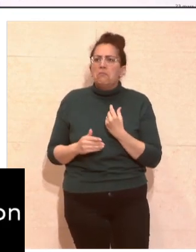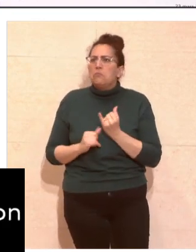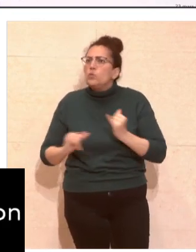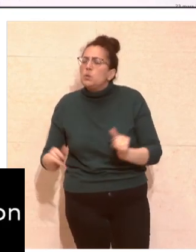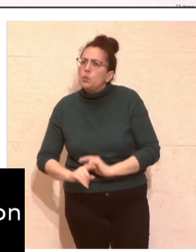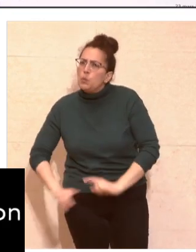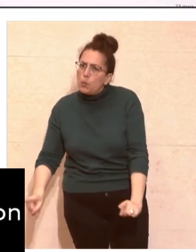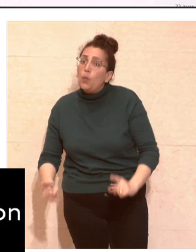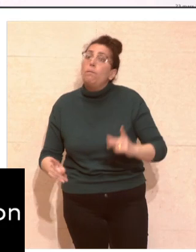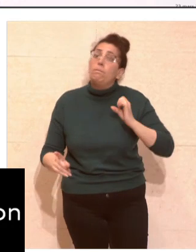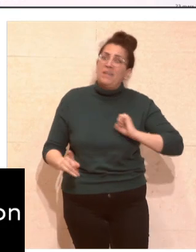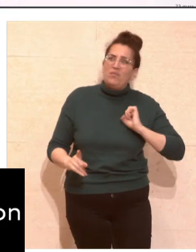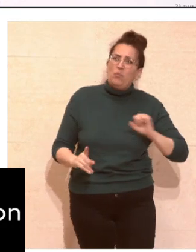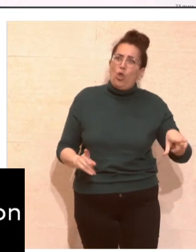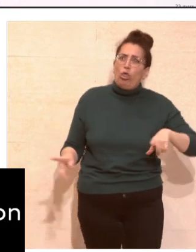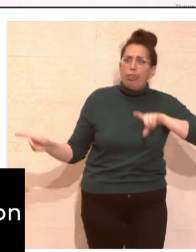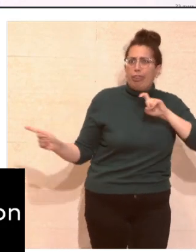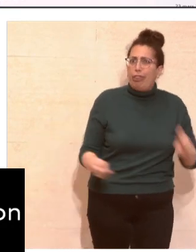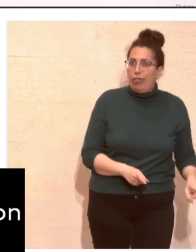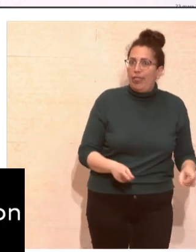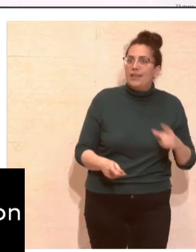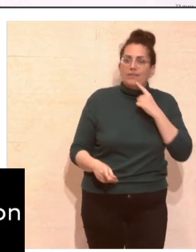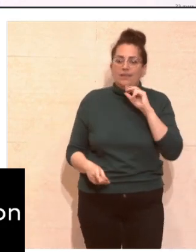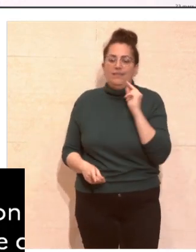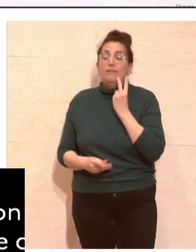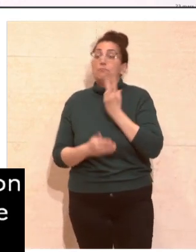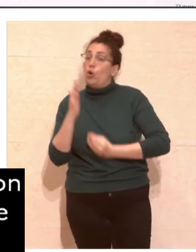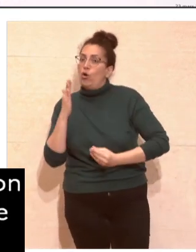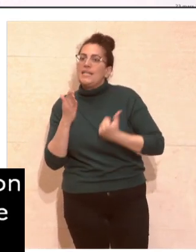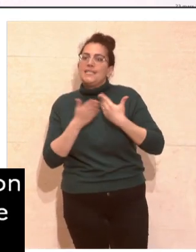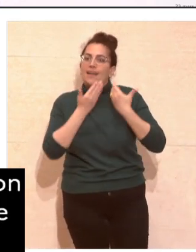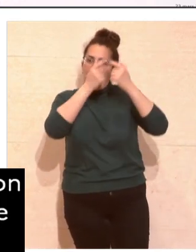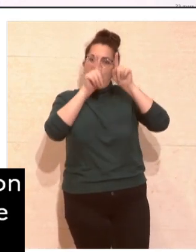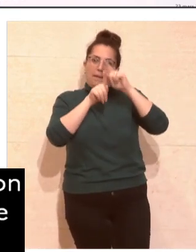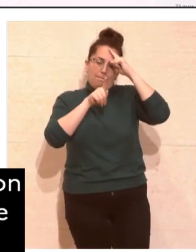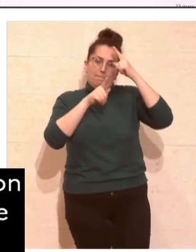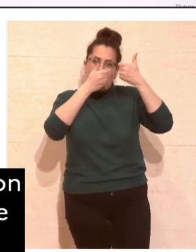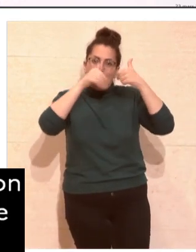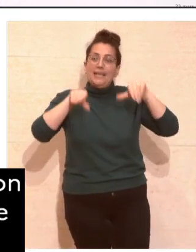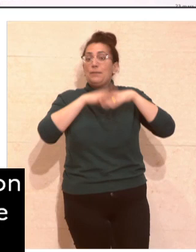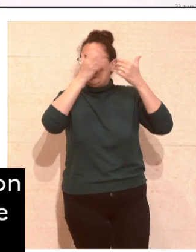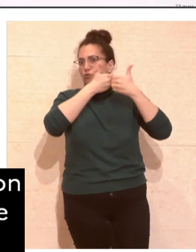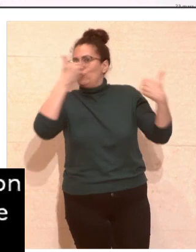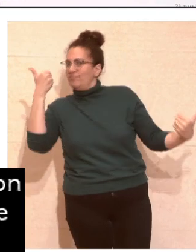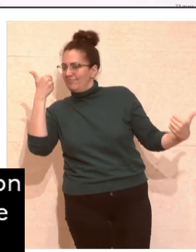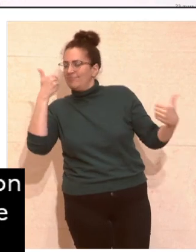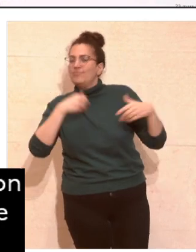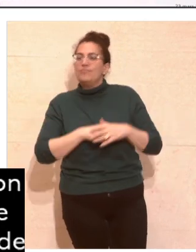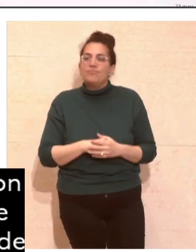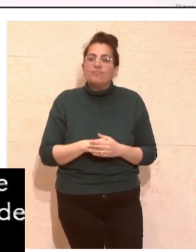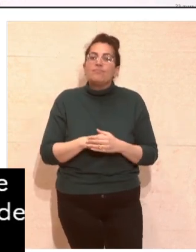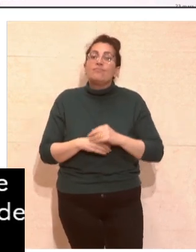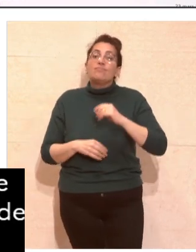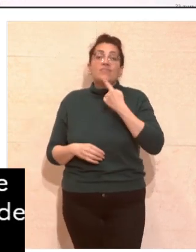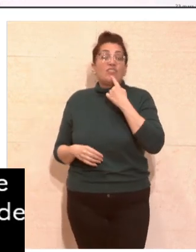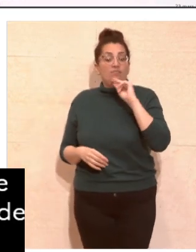dégrader considérablement. Donc, on a vraiment cette dissociation dans le cadre de la dette de sommeil qui est importante, parce qu'on ne se rend pas